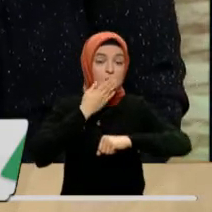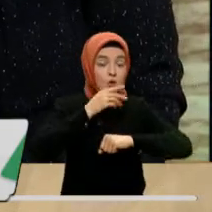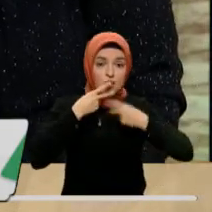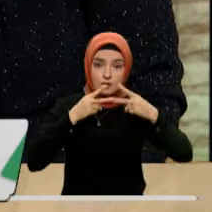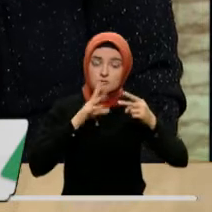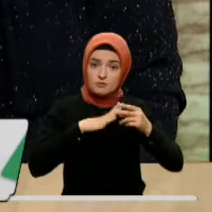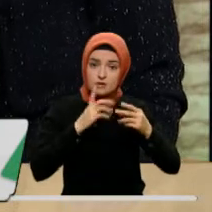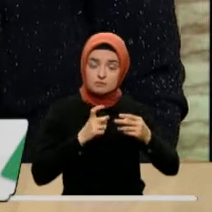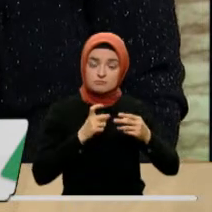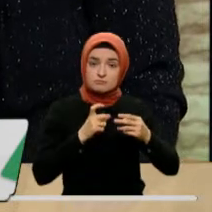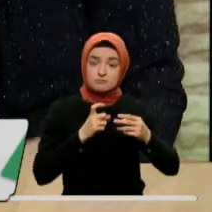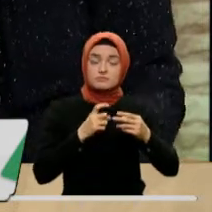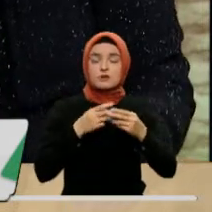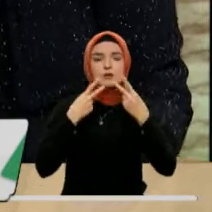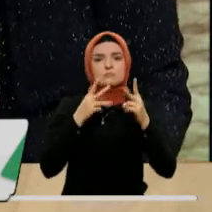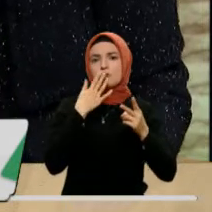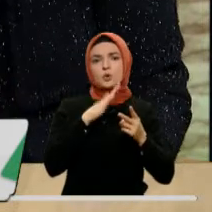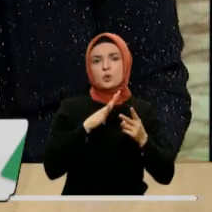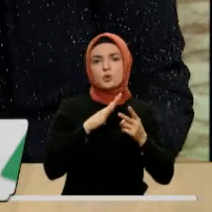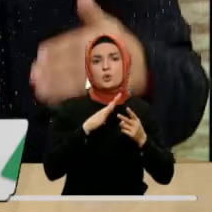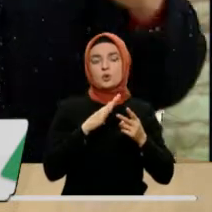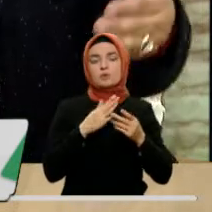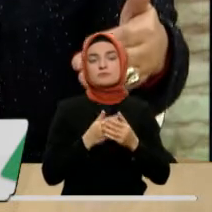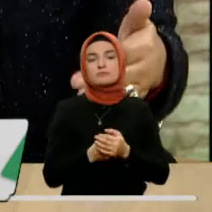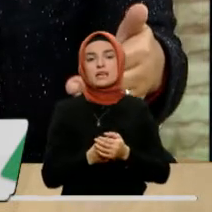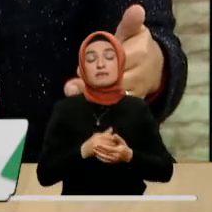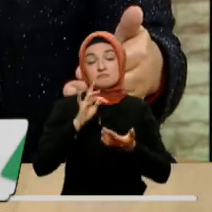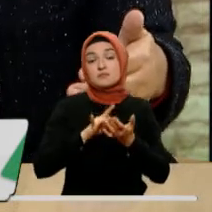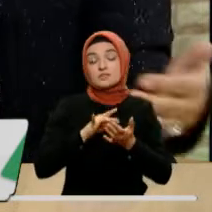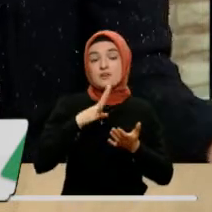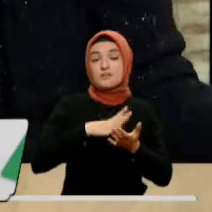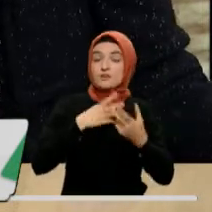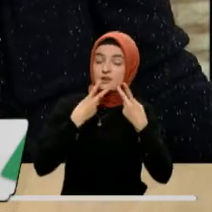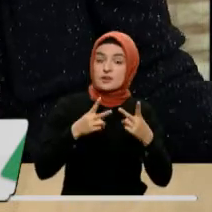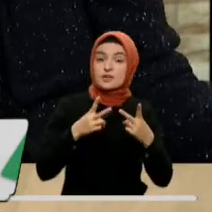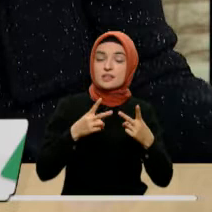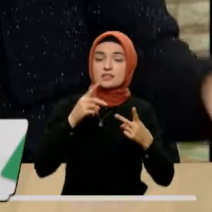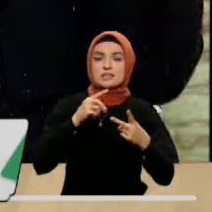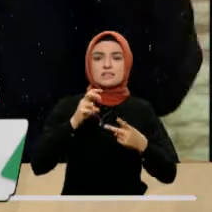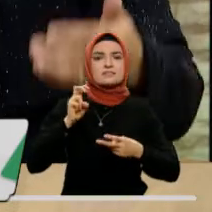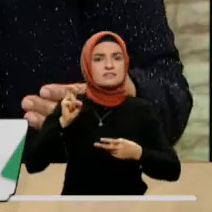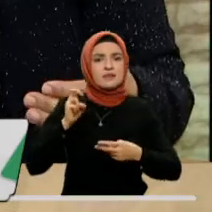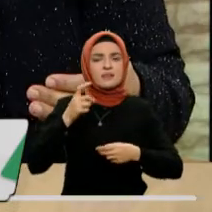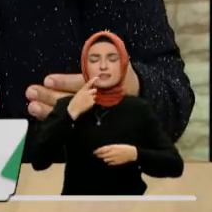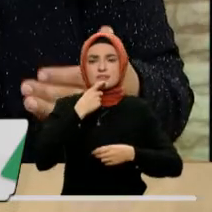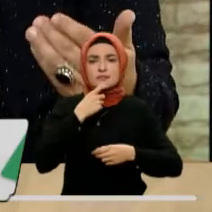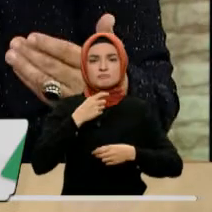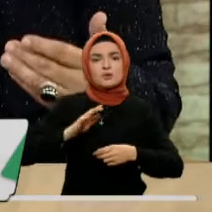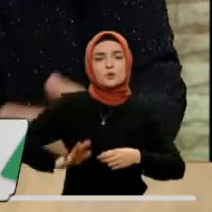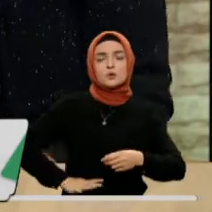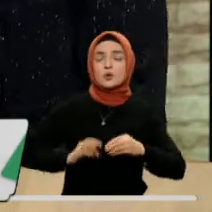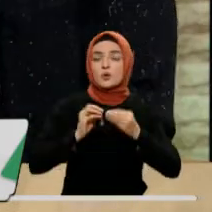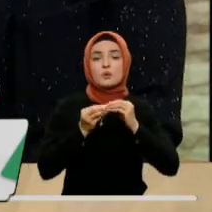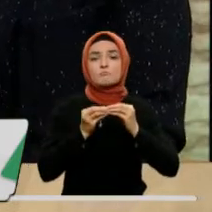2 dakika var. Ne oluyor o zaman? 61'e yakalanıyorsun eğer farzsa oruç sana. 8 yaşındaki çocuk istediği saatte açsın. Sorun